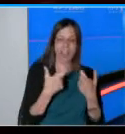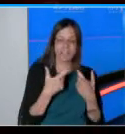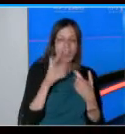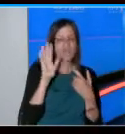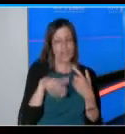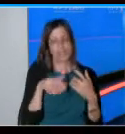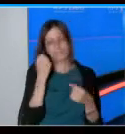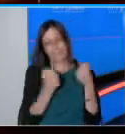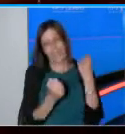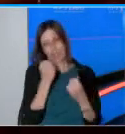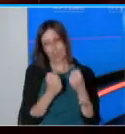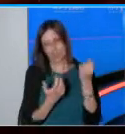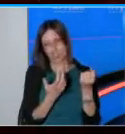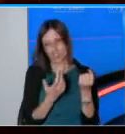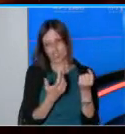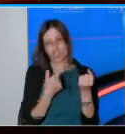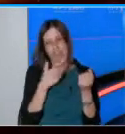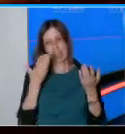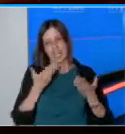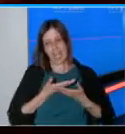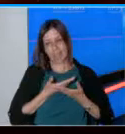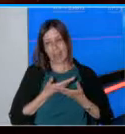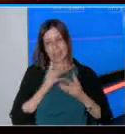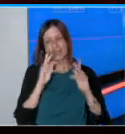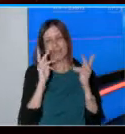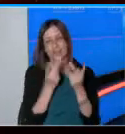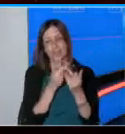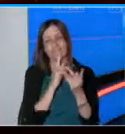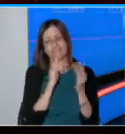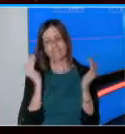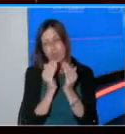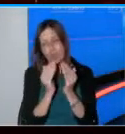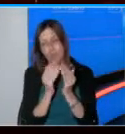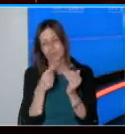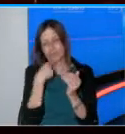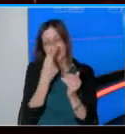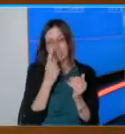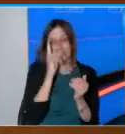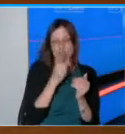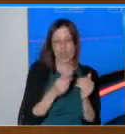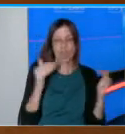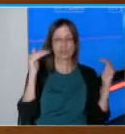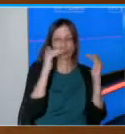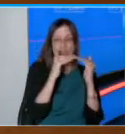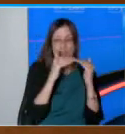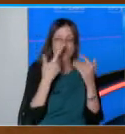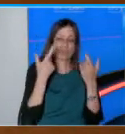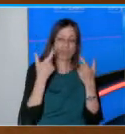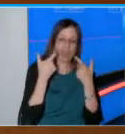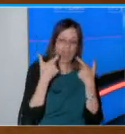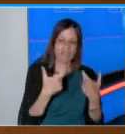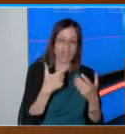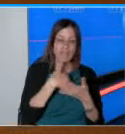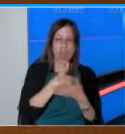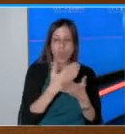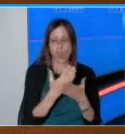הקושי באמת לקבל שקבוצת מיעוט מבטאת את הצורך בשוויון, באכיפה